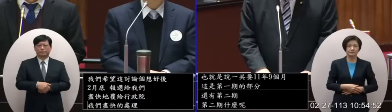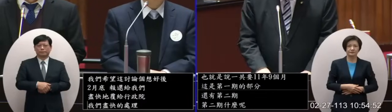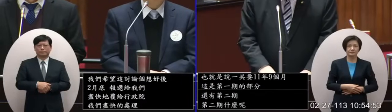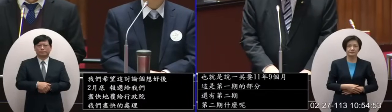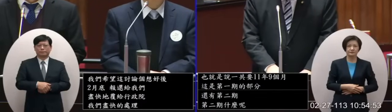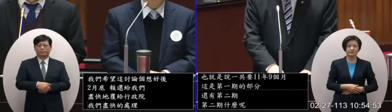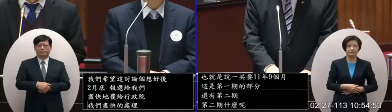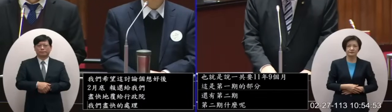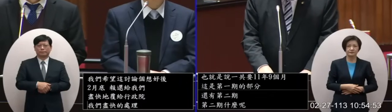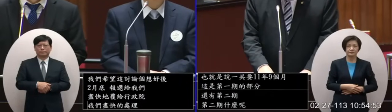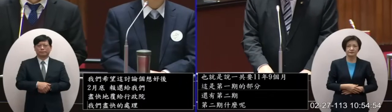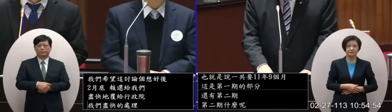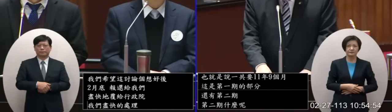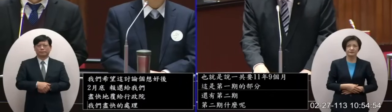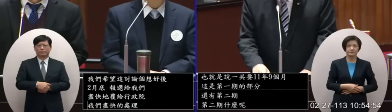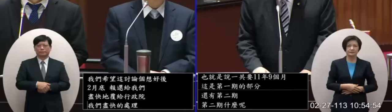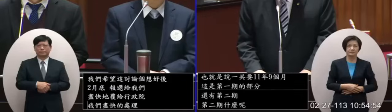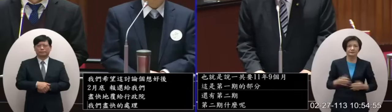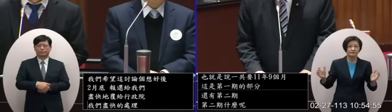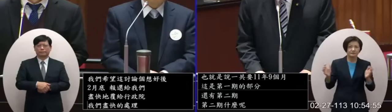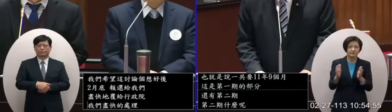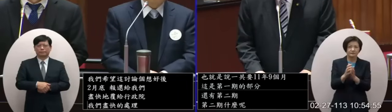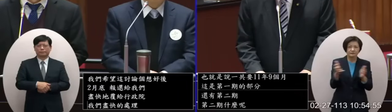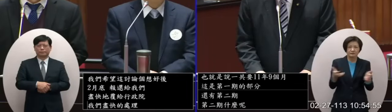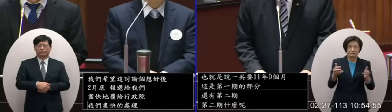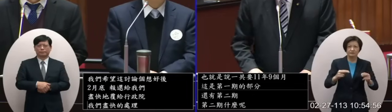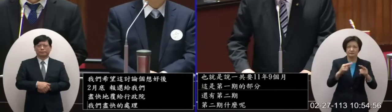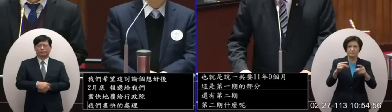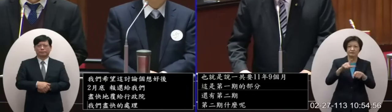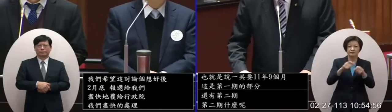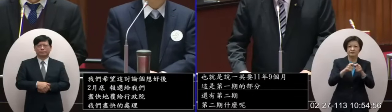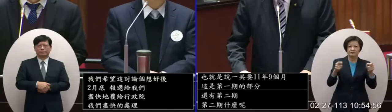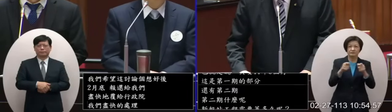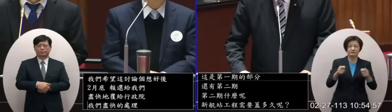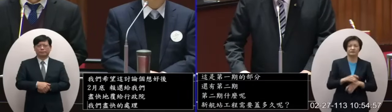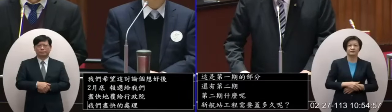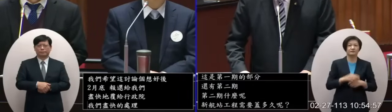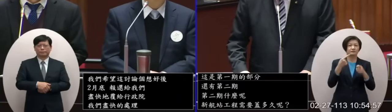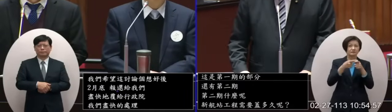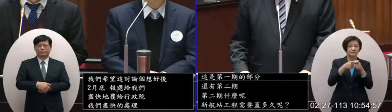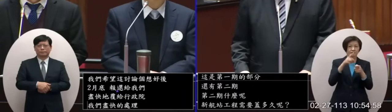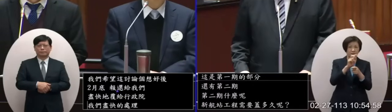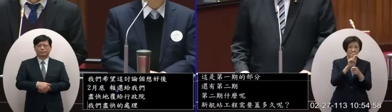10年3个月。一共加起来要多久呢？要